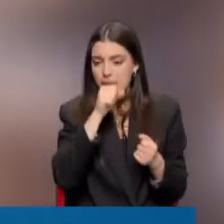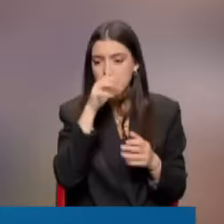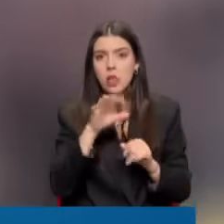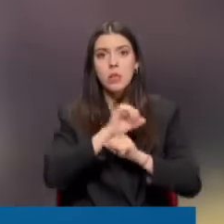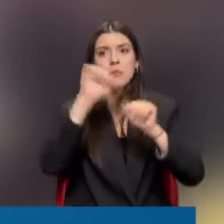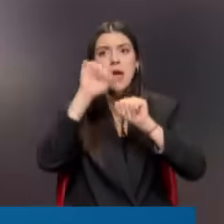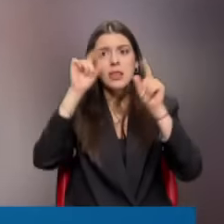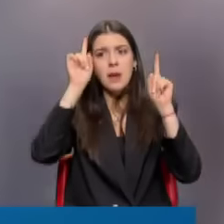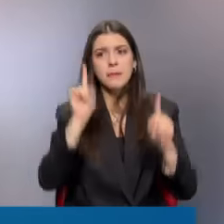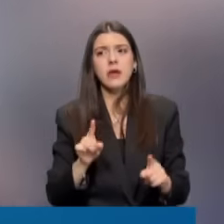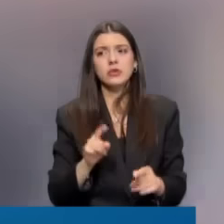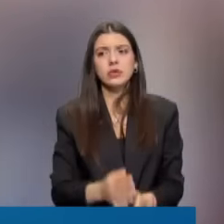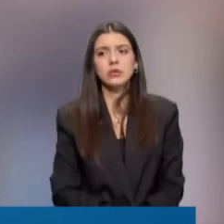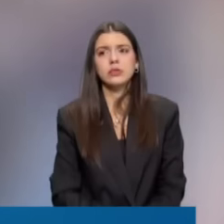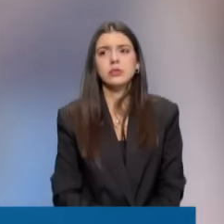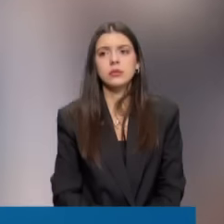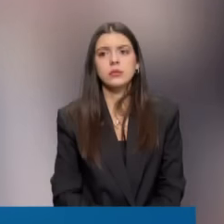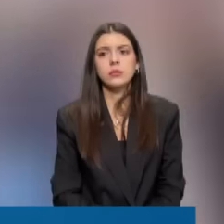Patlamaya